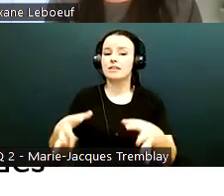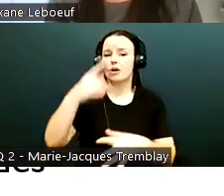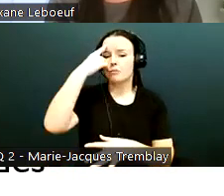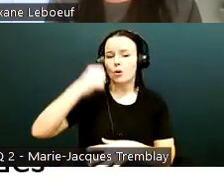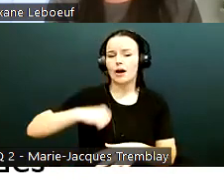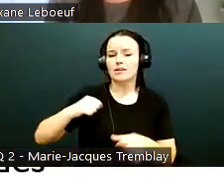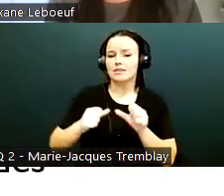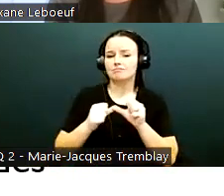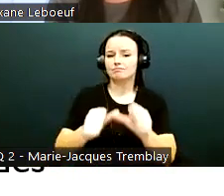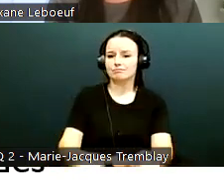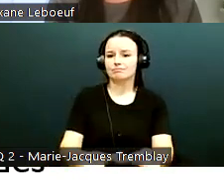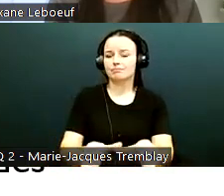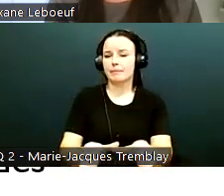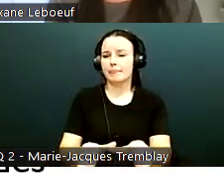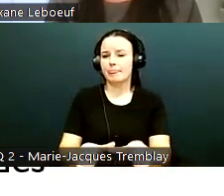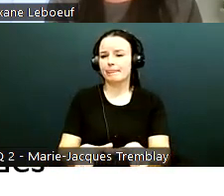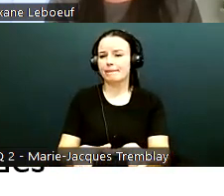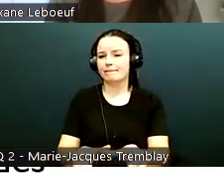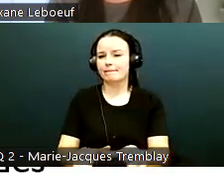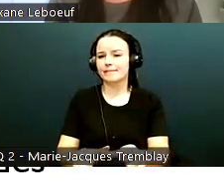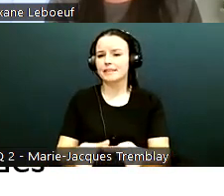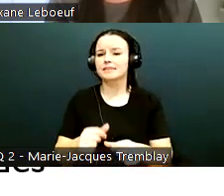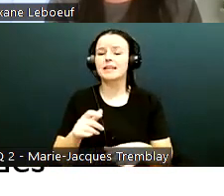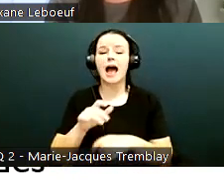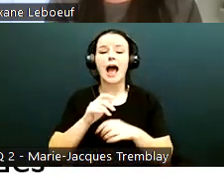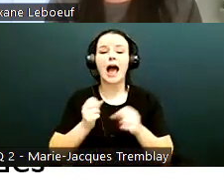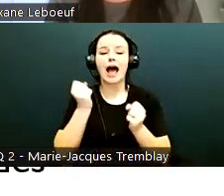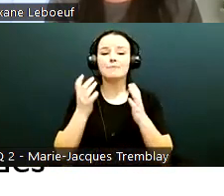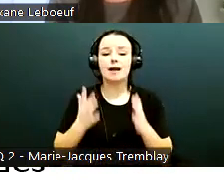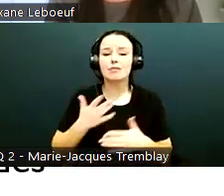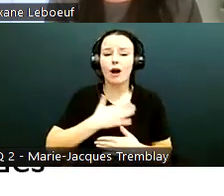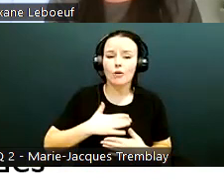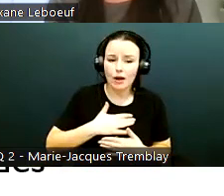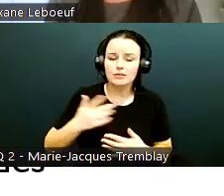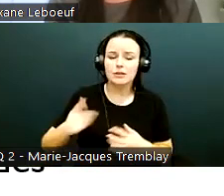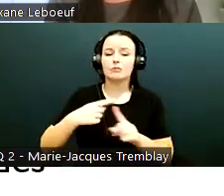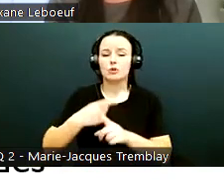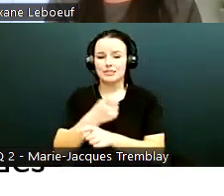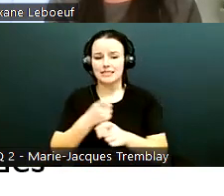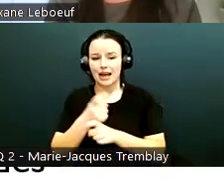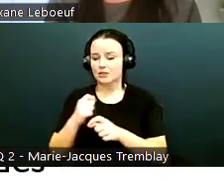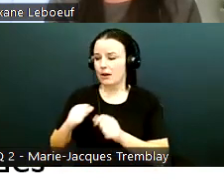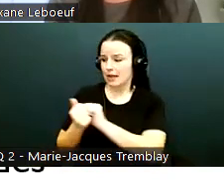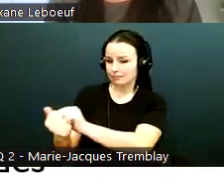pérennité, entre autres un travail très, très près des animateurs de loisirs, en plus des directions, avec un